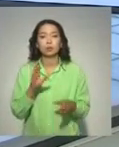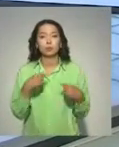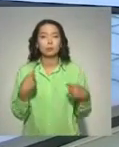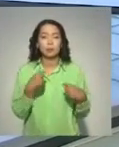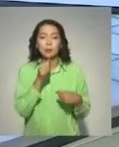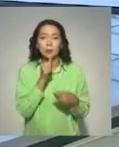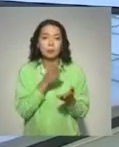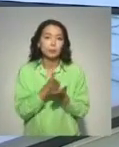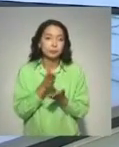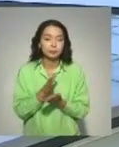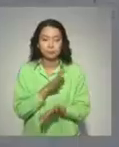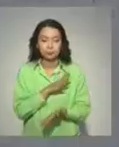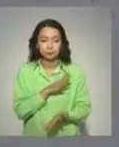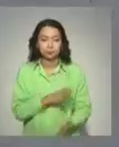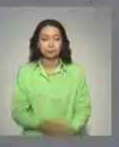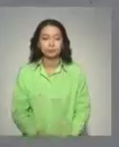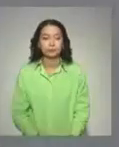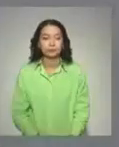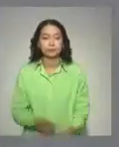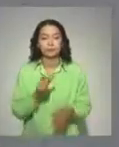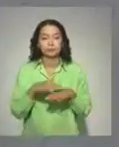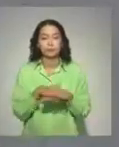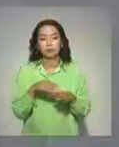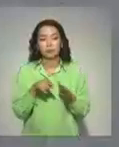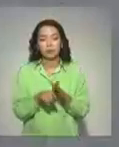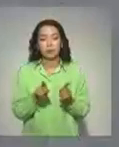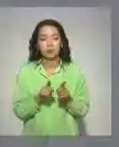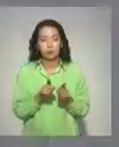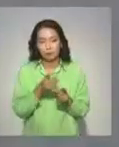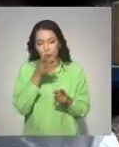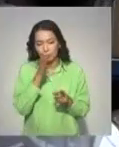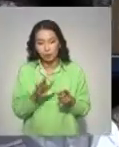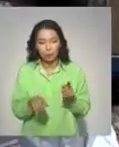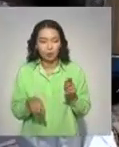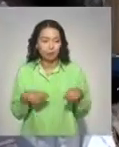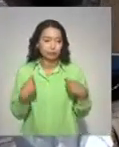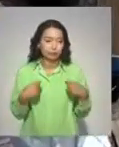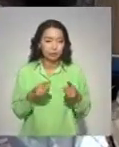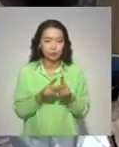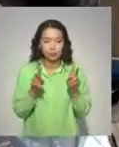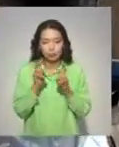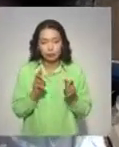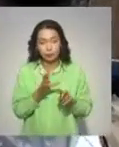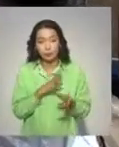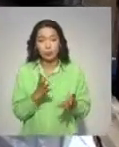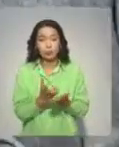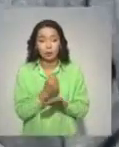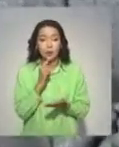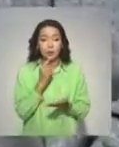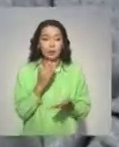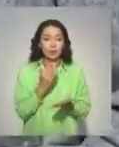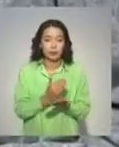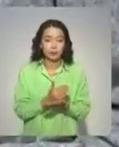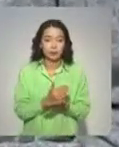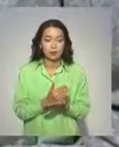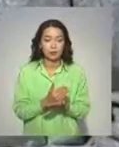жасап көрді. Сюжет көрейік. Халық арасында жабайы сауда аталып кеткен орындарды іздеп шықтым. Табу қиынға соқпады. Не сатып